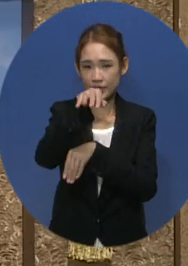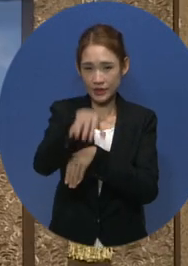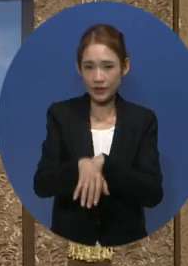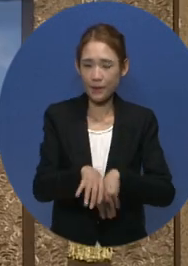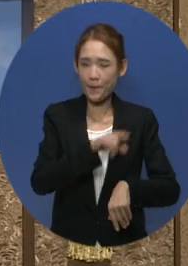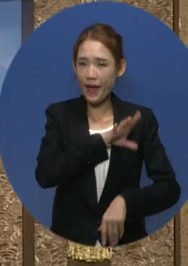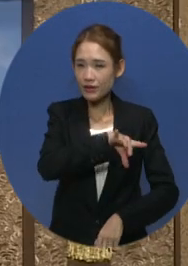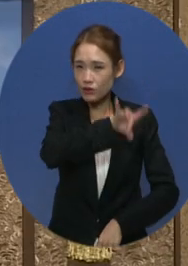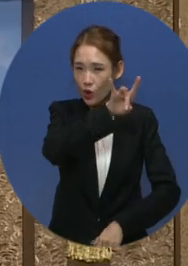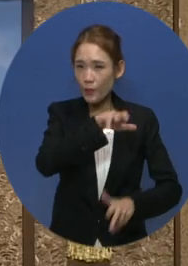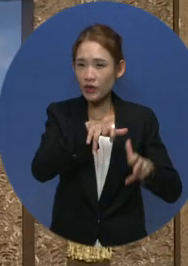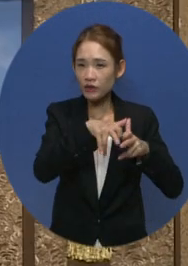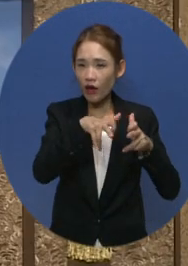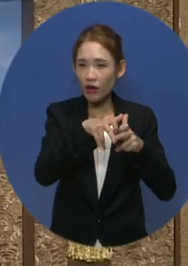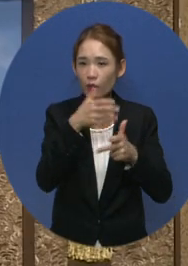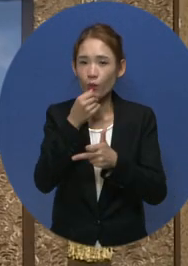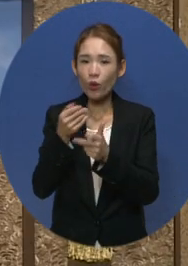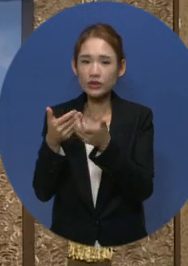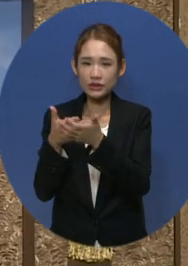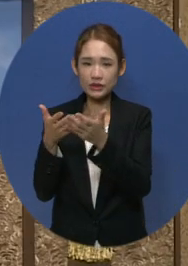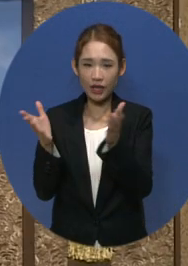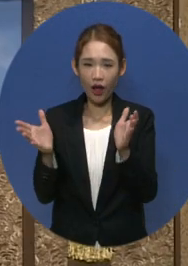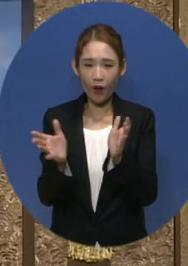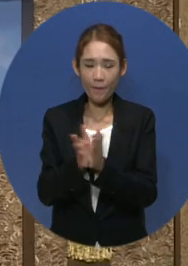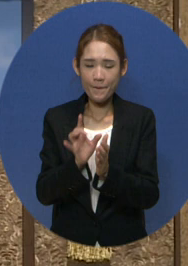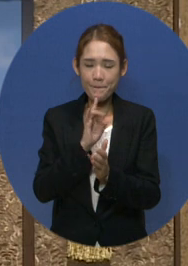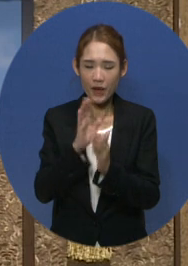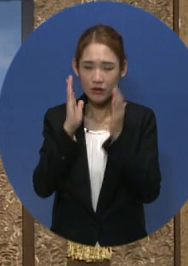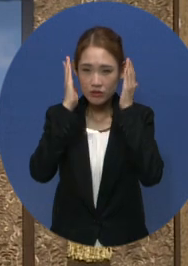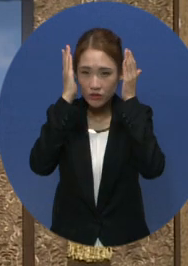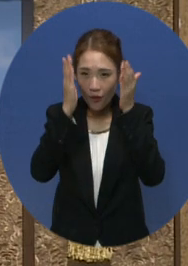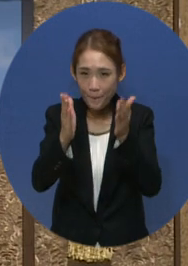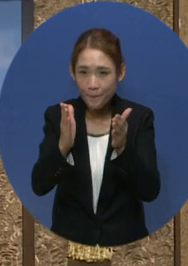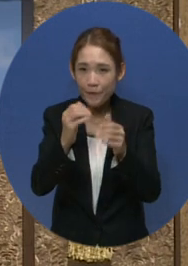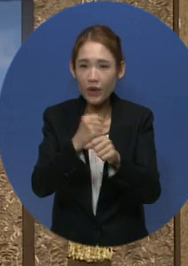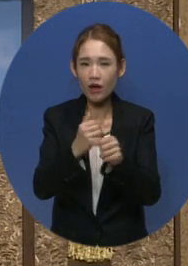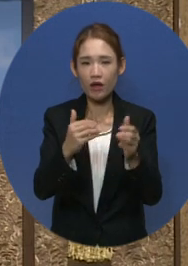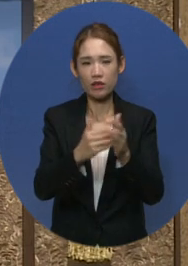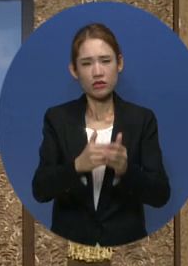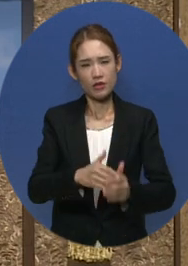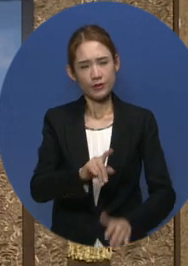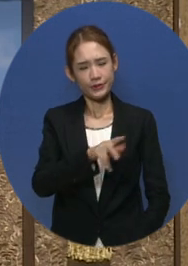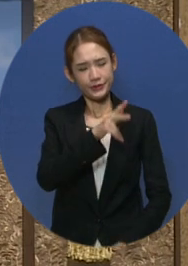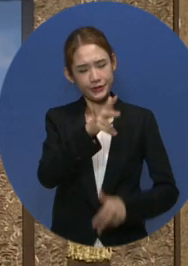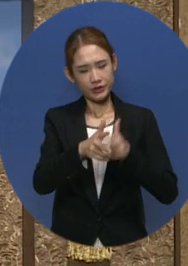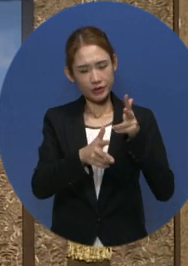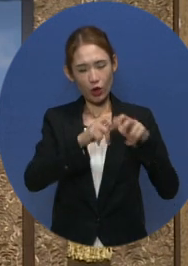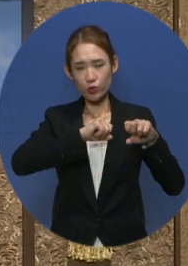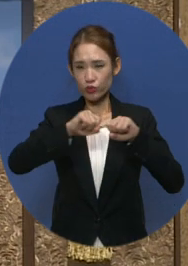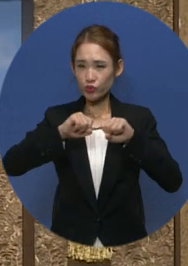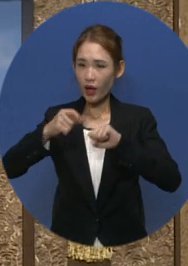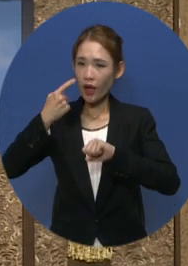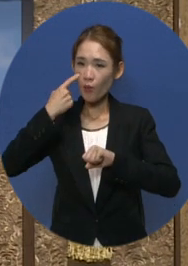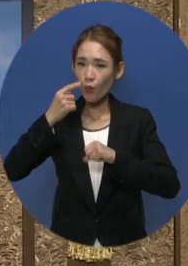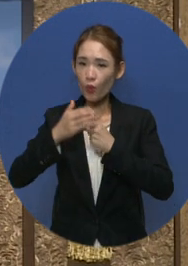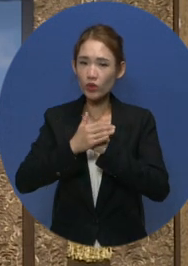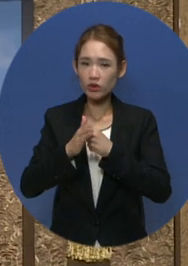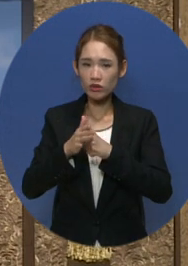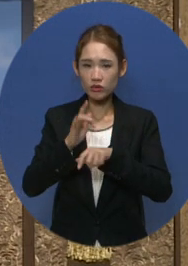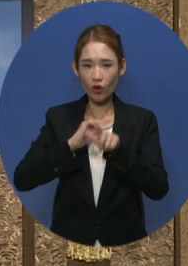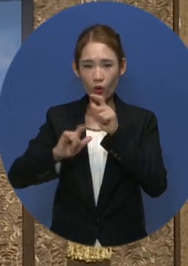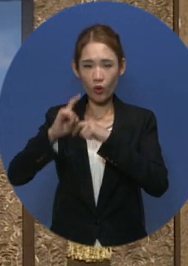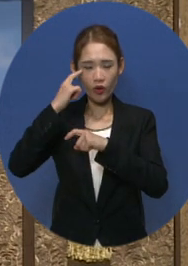초기에는 장애인복지 사업에만 전념을 했어요. 네. 근데 가만히 사업을 하다 보니까 장애인복지의